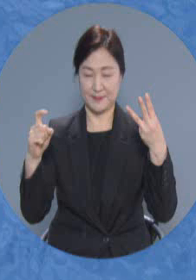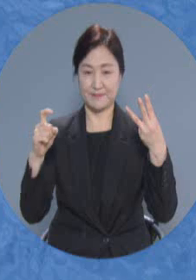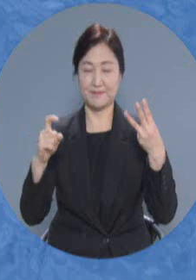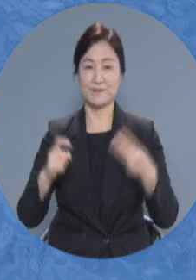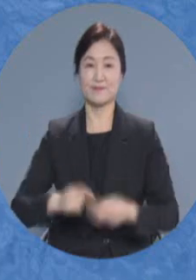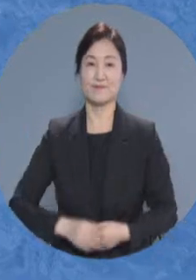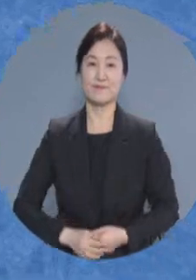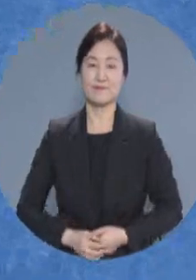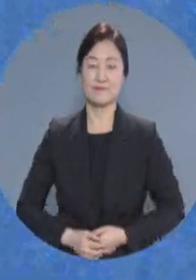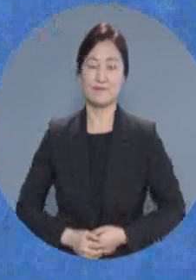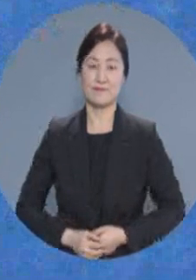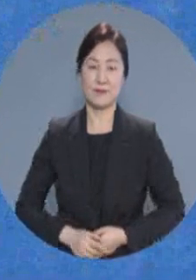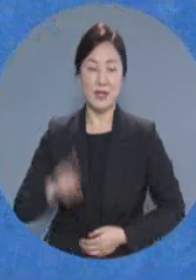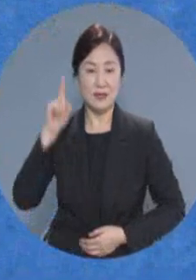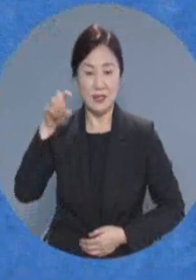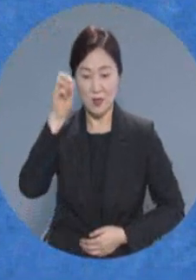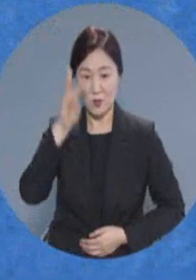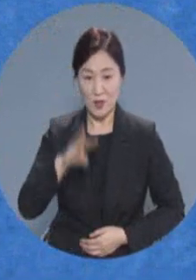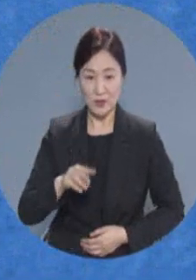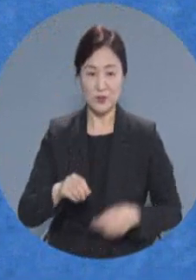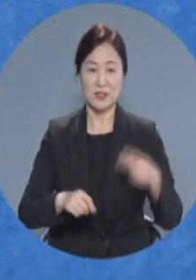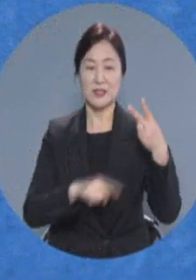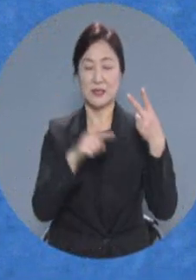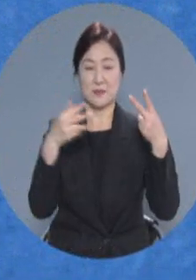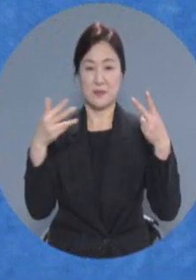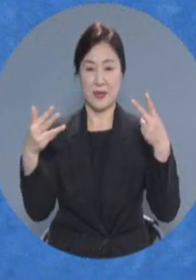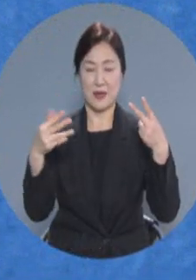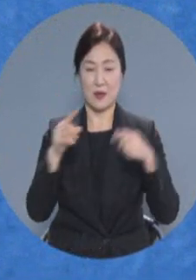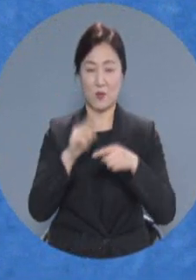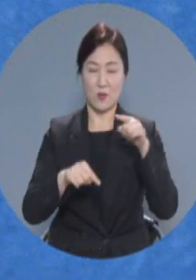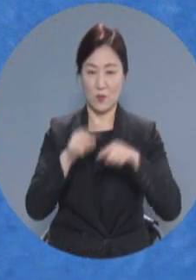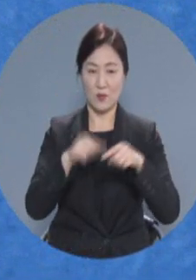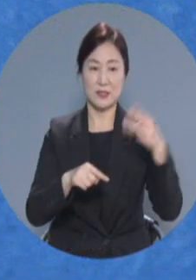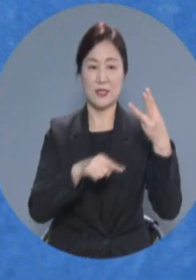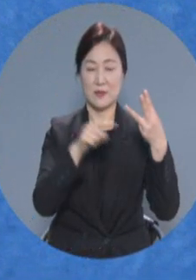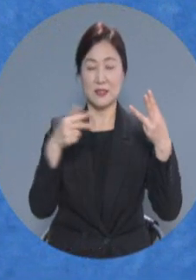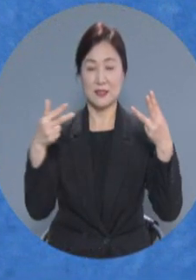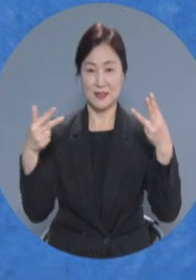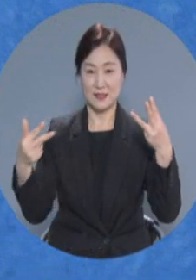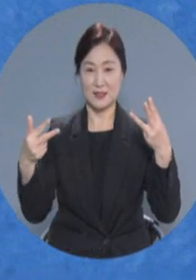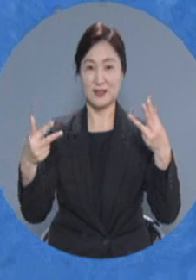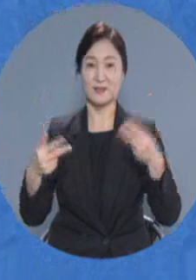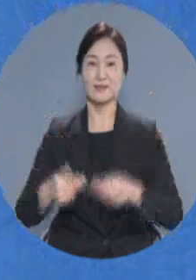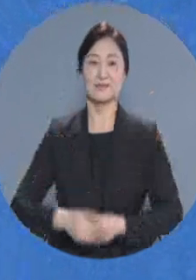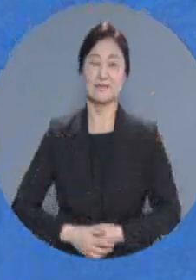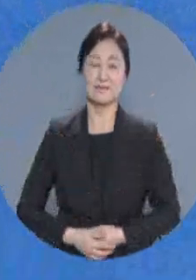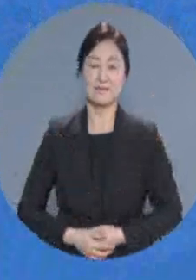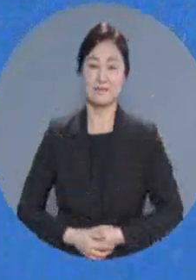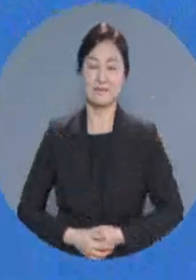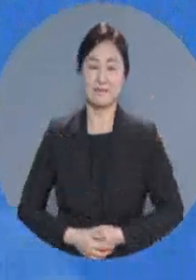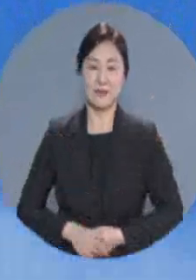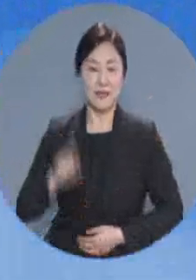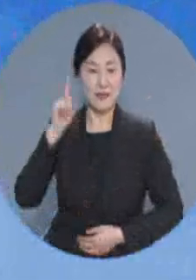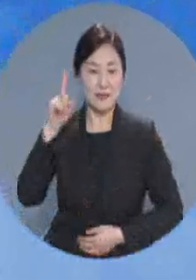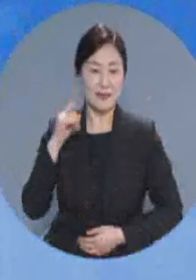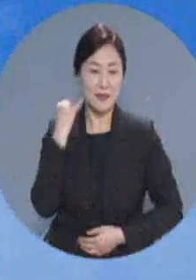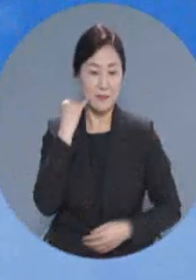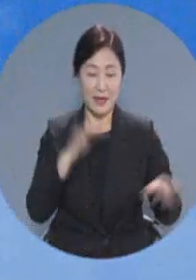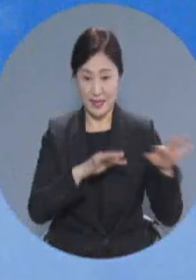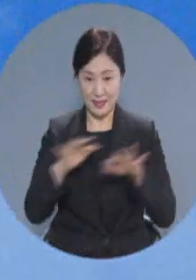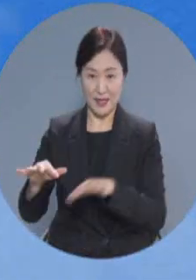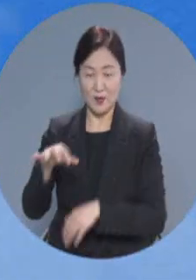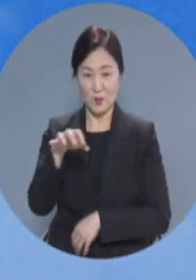보이겠습니다 내일 광주는 이 해서 팔도 못보는 3에서 7 돌을 보이겠습니다 내에 남의 섭외